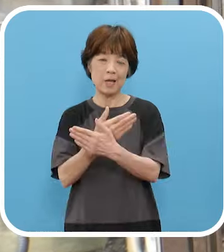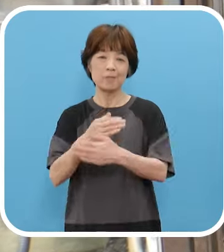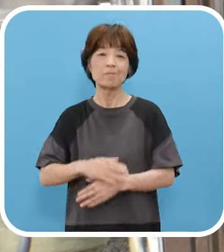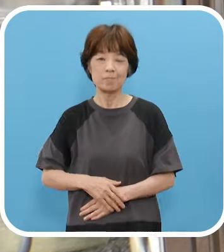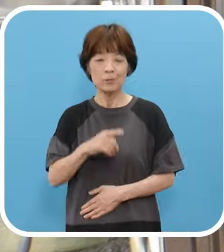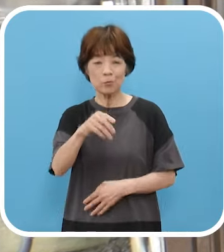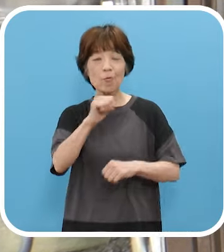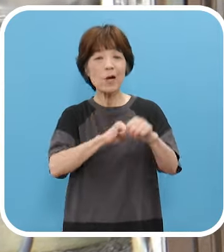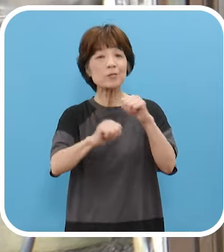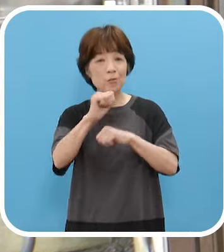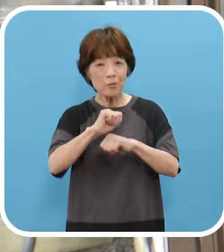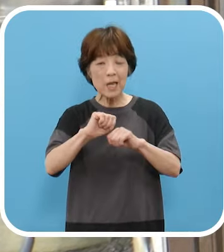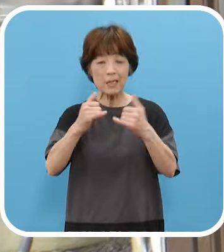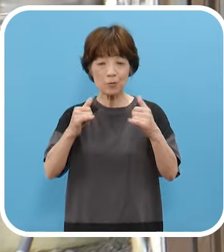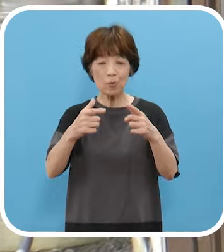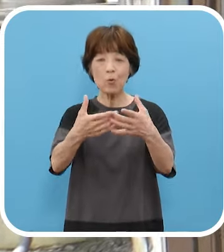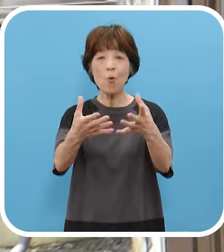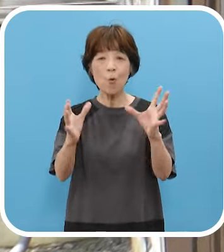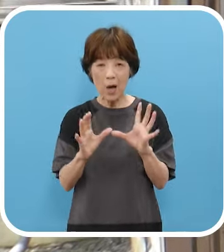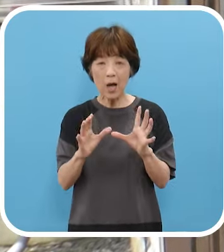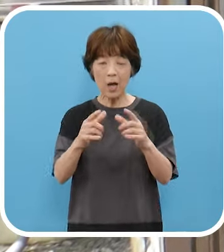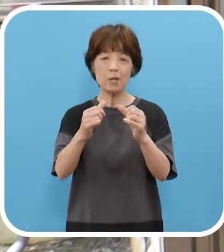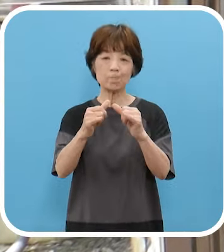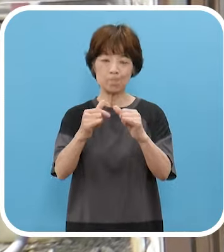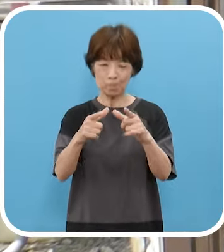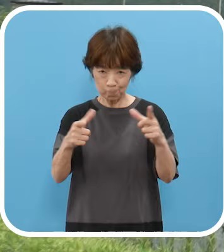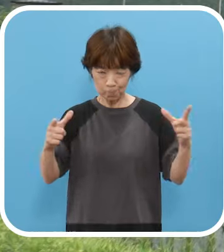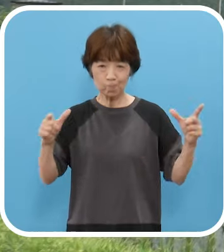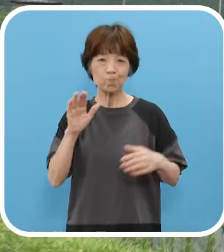でどんどん人の輪が広がってらんだすな。